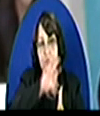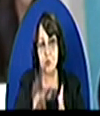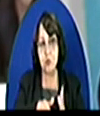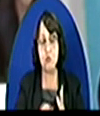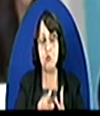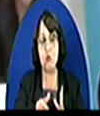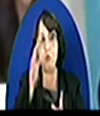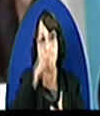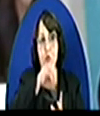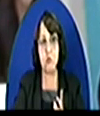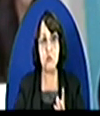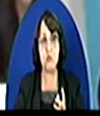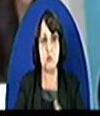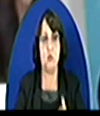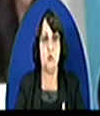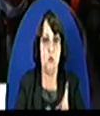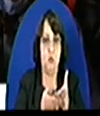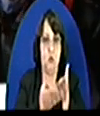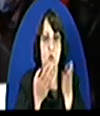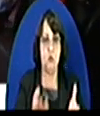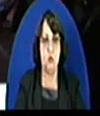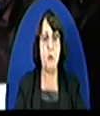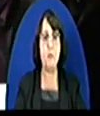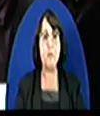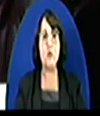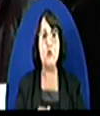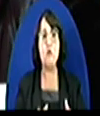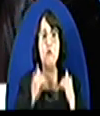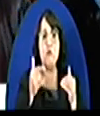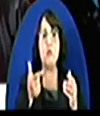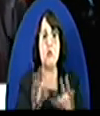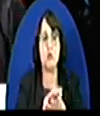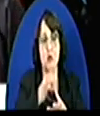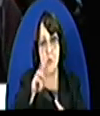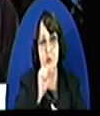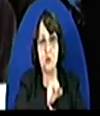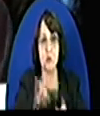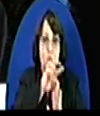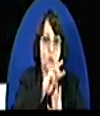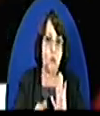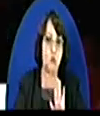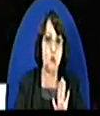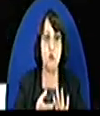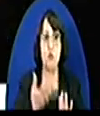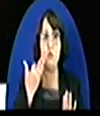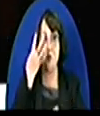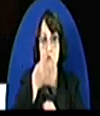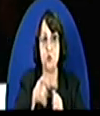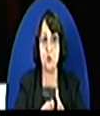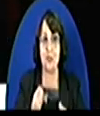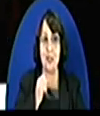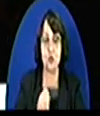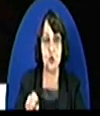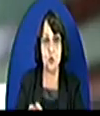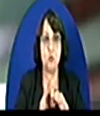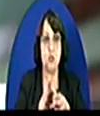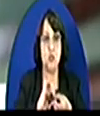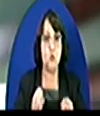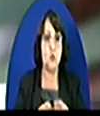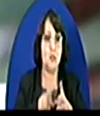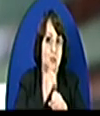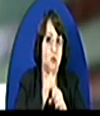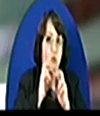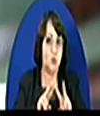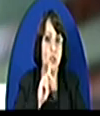оруулалтыг нэмэгдүүлнэ. Хөгжлийн гэрээ Монгол Ардын намын мөрийн хөтөлбөр нь өнгөрсөн 4 жилийн ажилдаа уялдаатай хийсэн ажлын үргэлжлэл